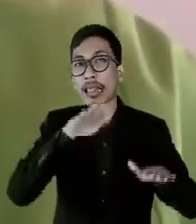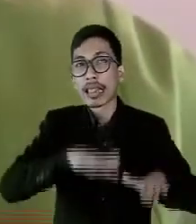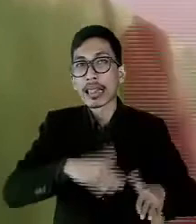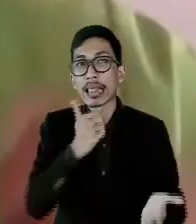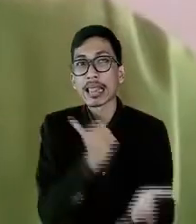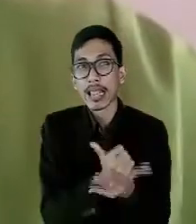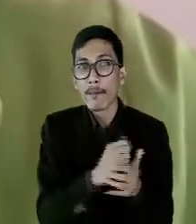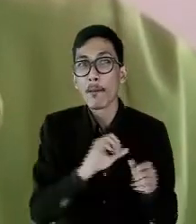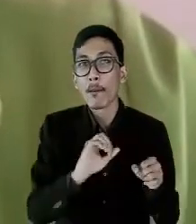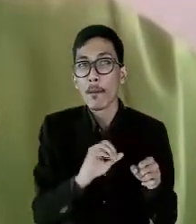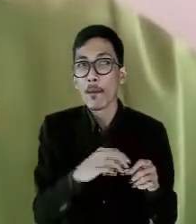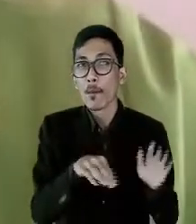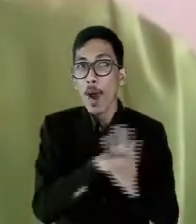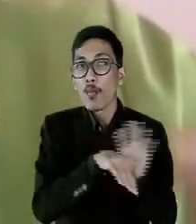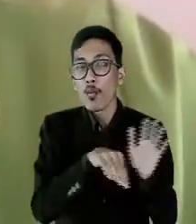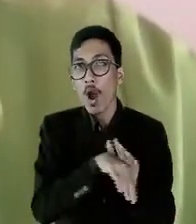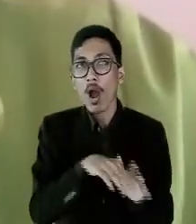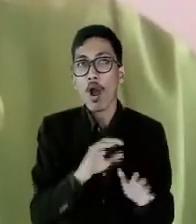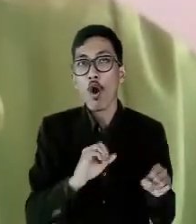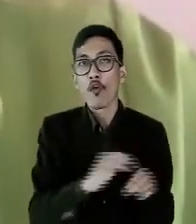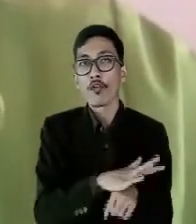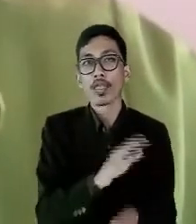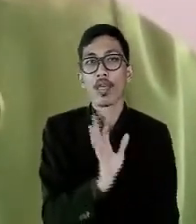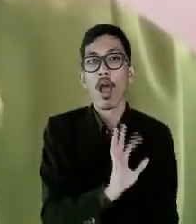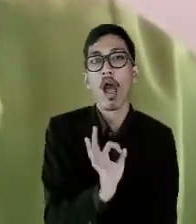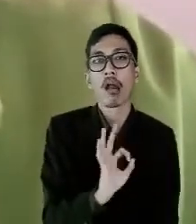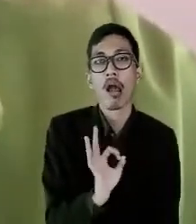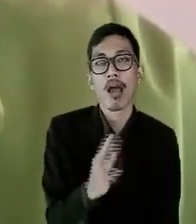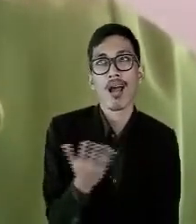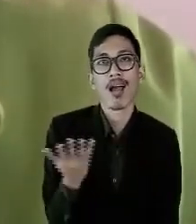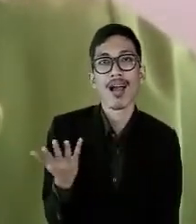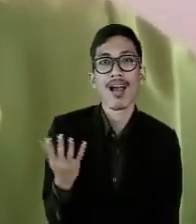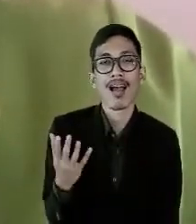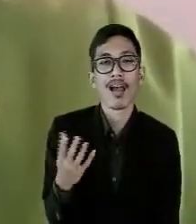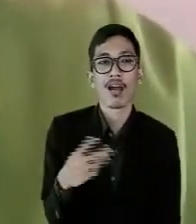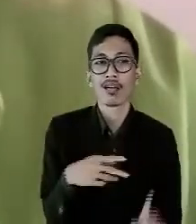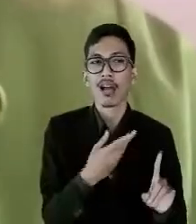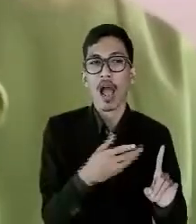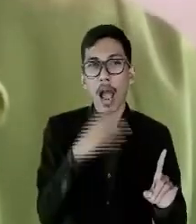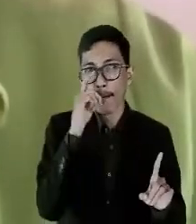bisa tersalurkan ya tepat pada sasaran. Itu yang menjadi tantangannya.